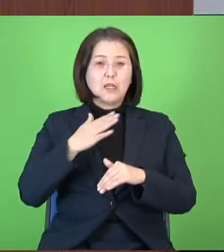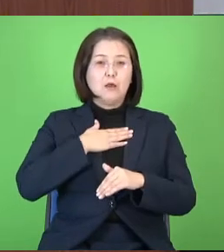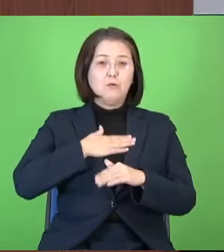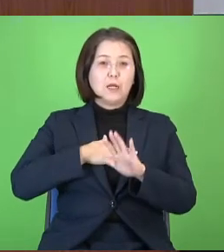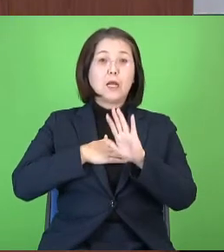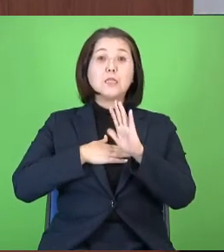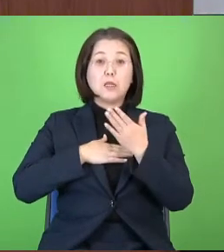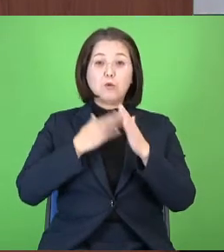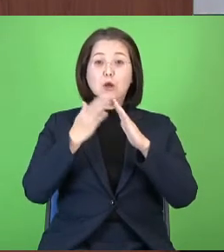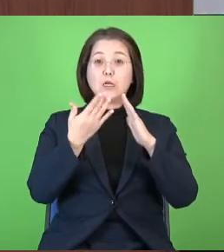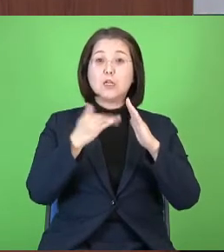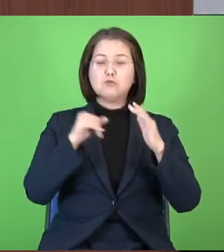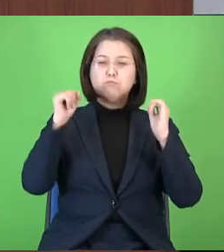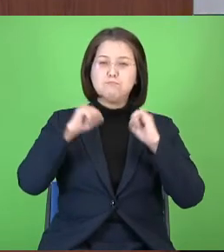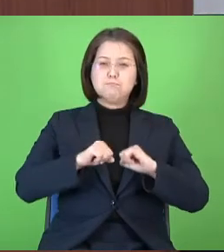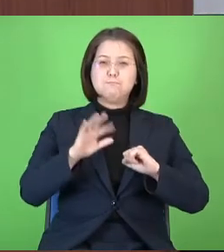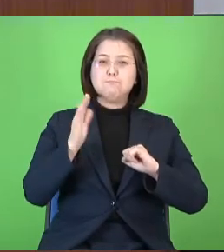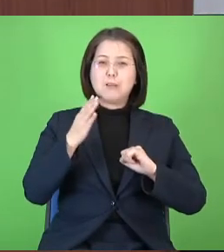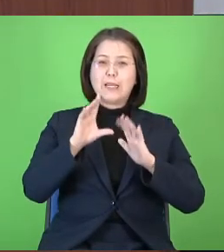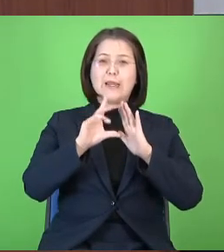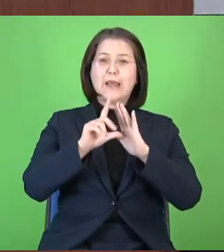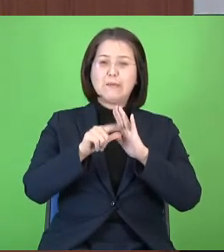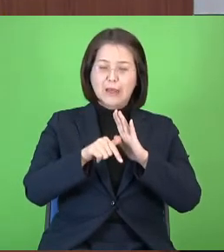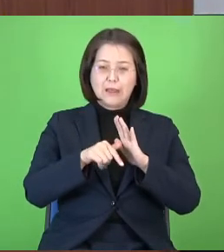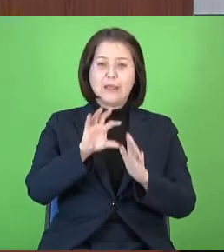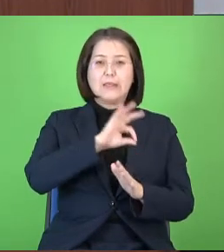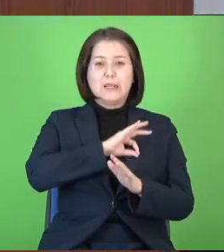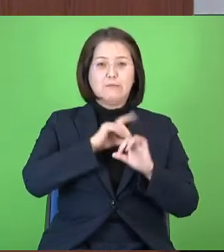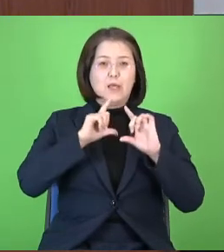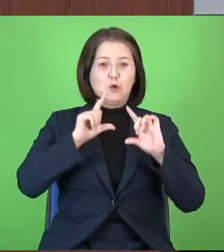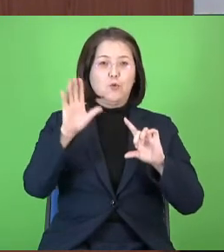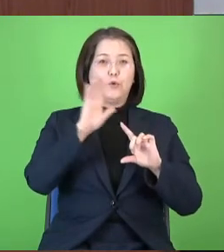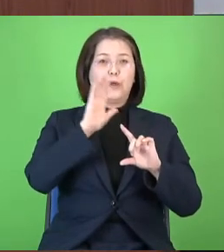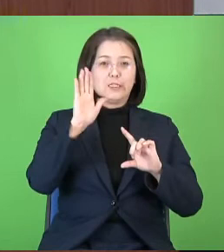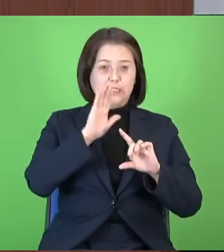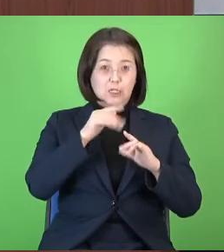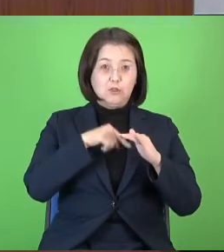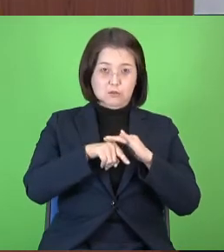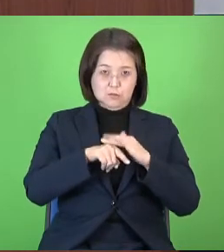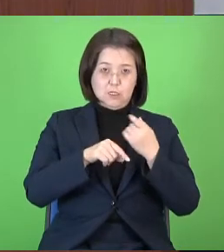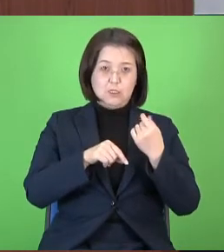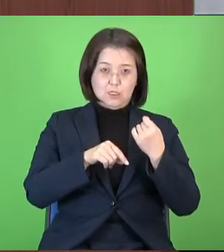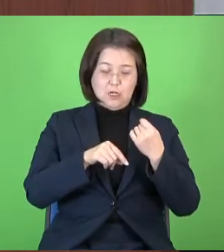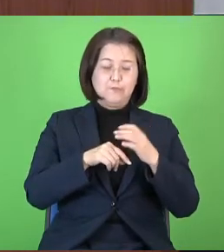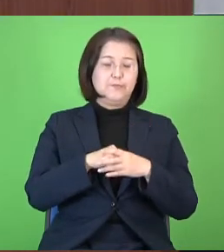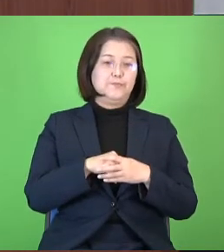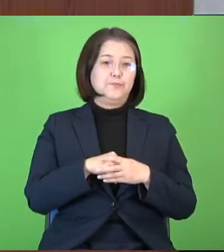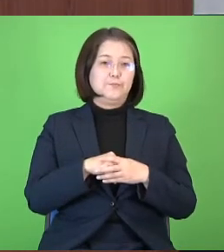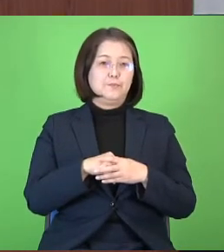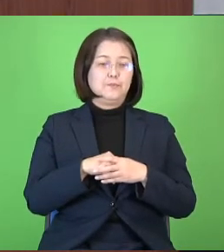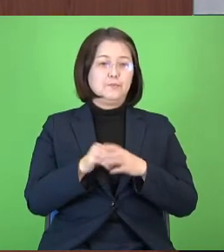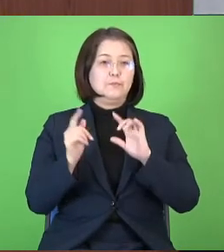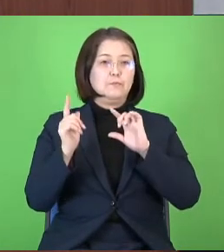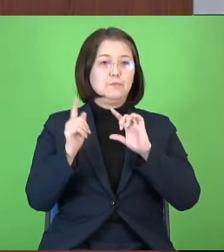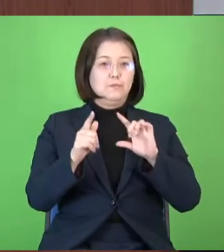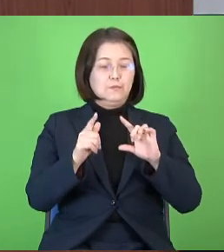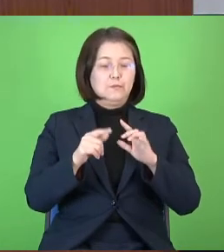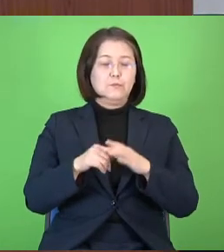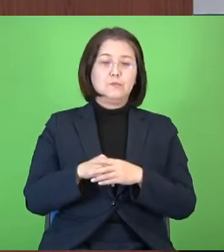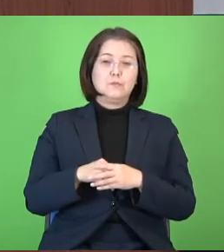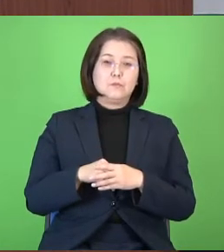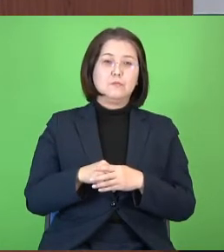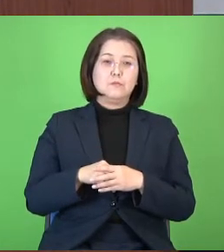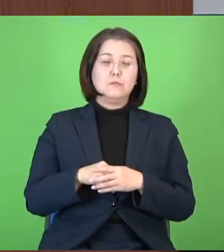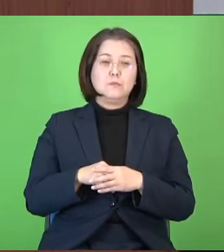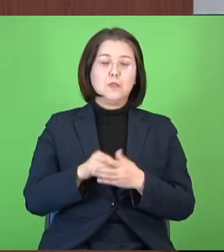その通りですね例えばそのヘッド災害が発生して翌日にどこのどなたかがしなくなったかという